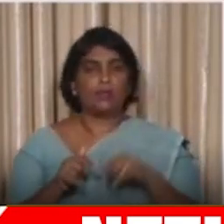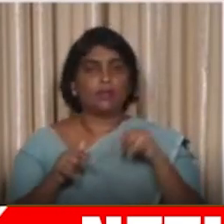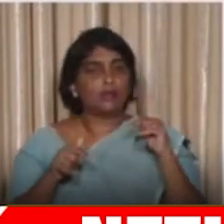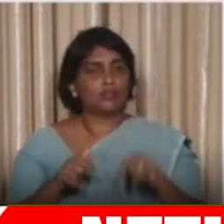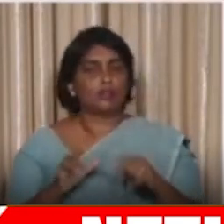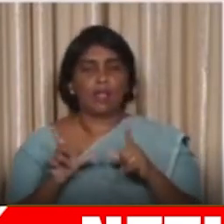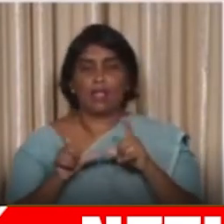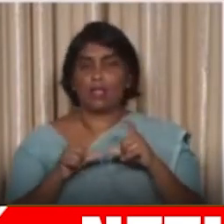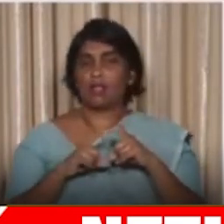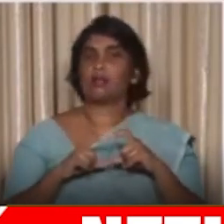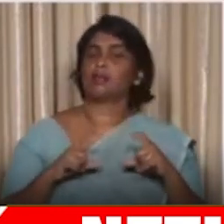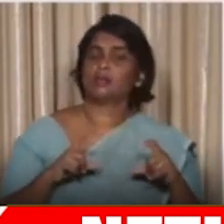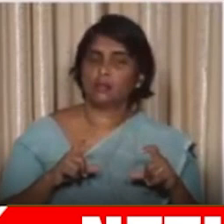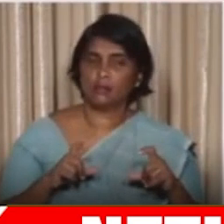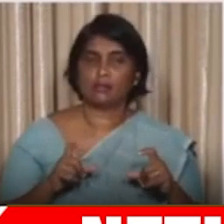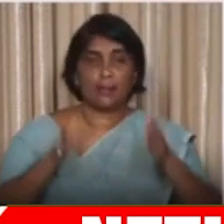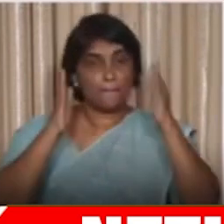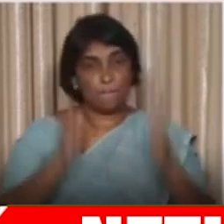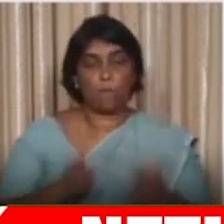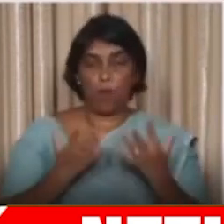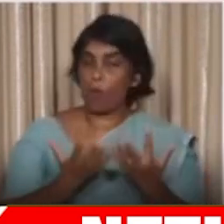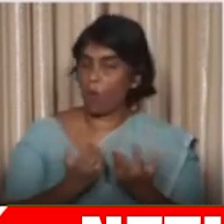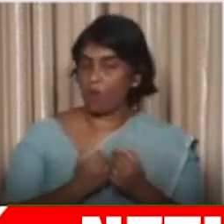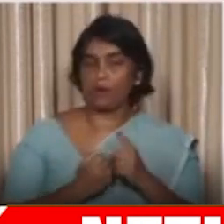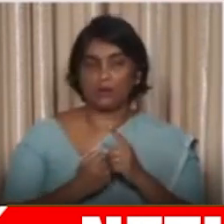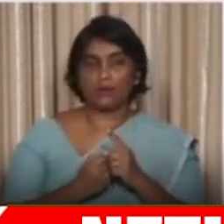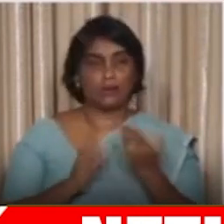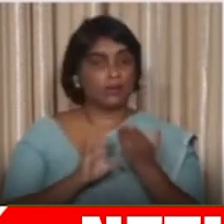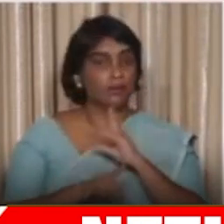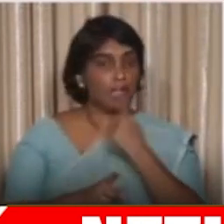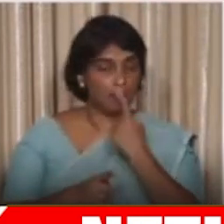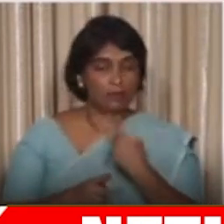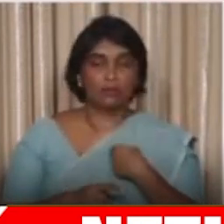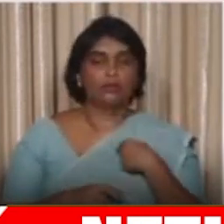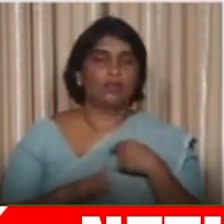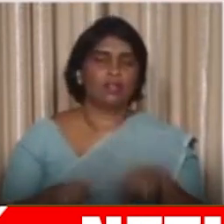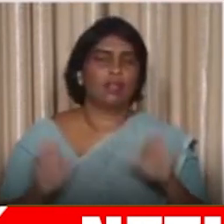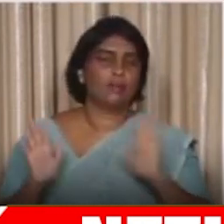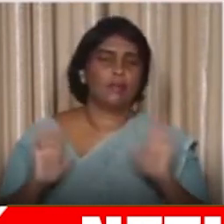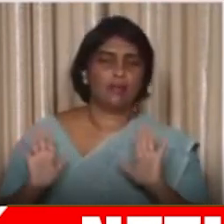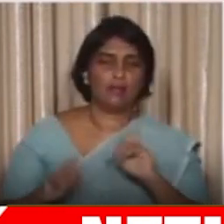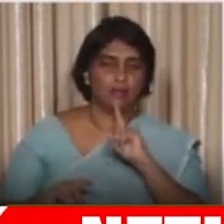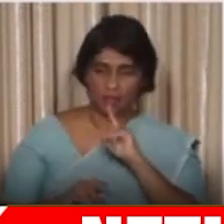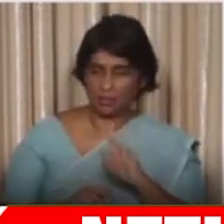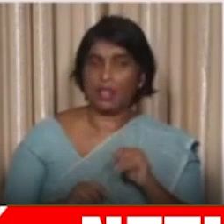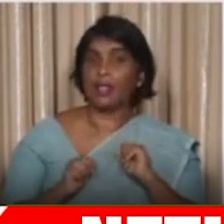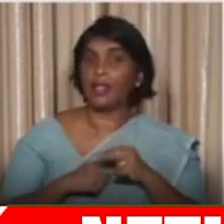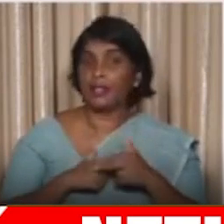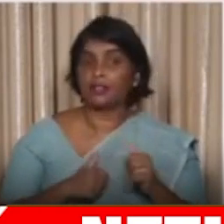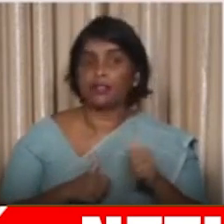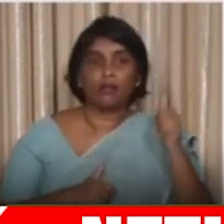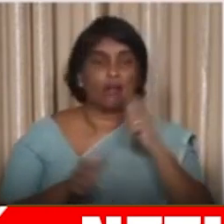කියමු ලයිසන් එකට බැරල් මෙච්චරක් ඕනේ කියලා කලින් ඉල්ලපු අය කියනවලු දැන් අපිට එපා කියලා. ඇයි? හේතුව